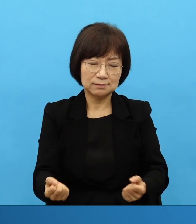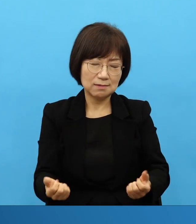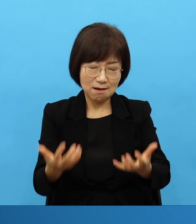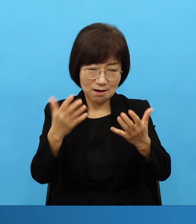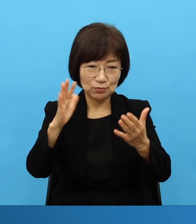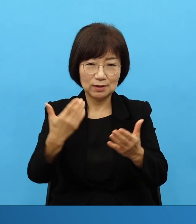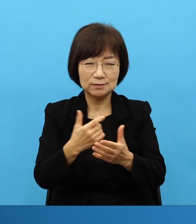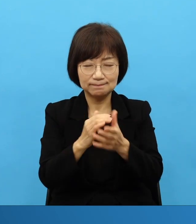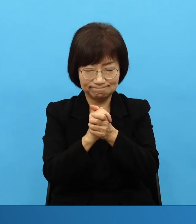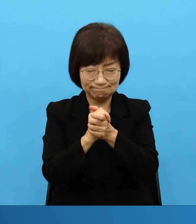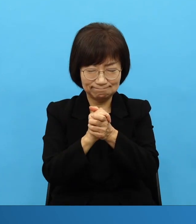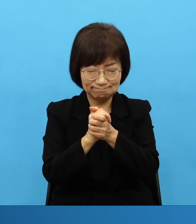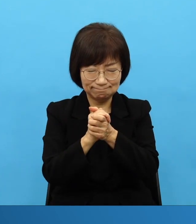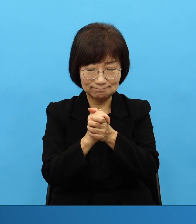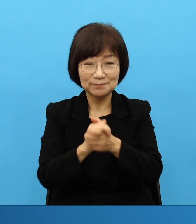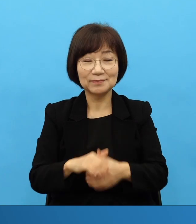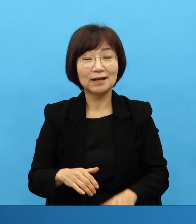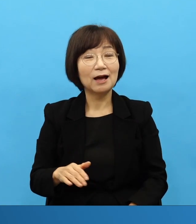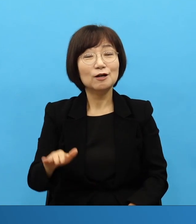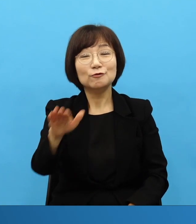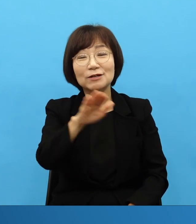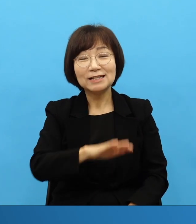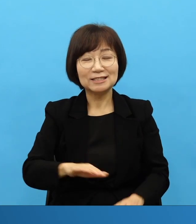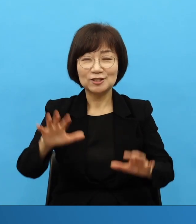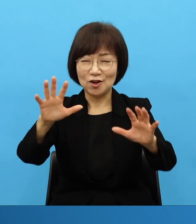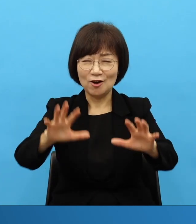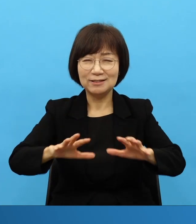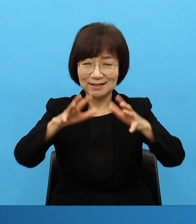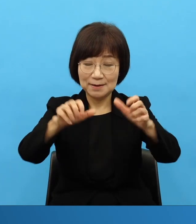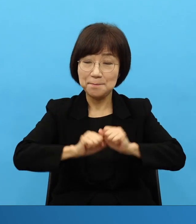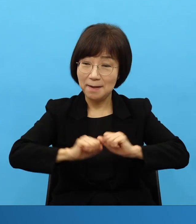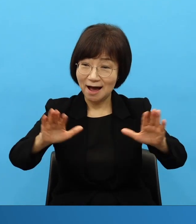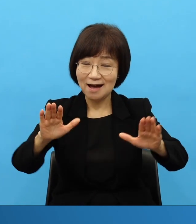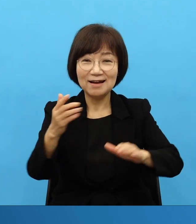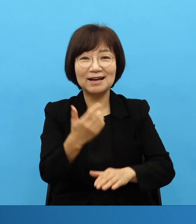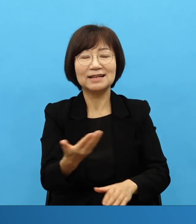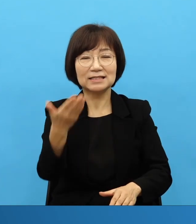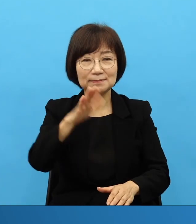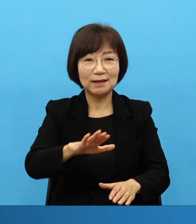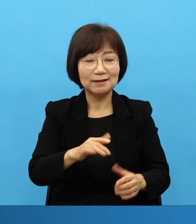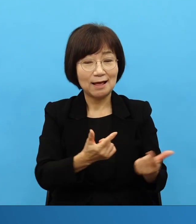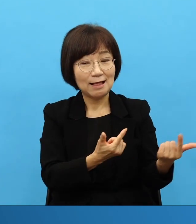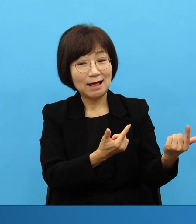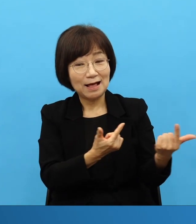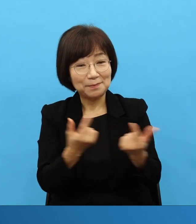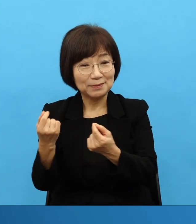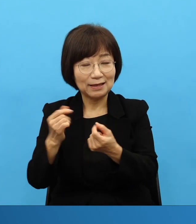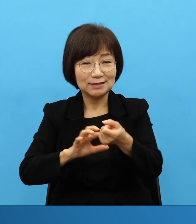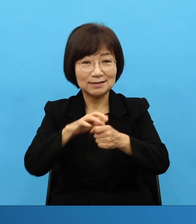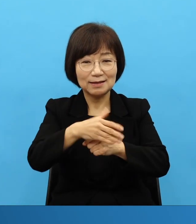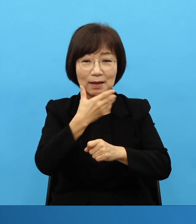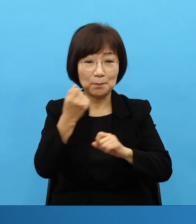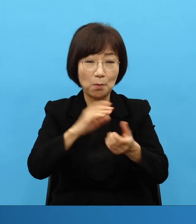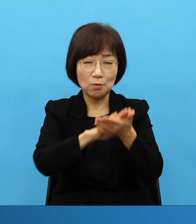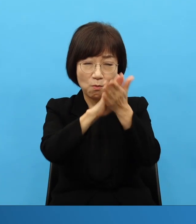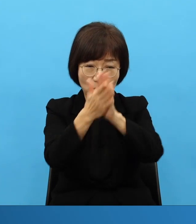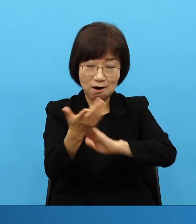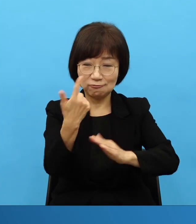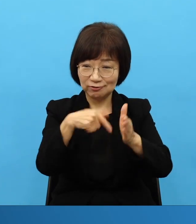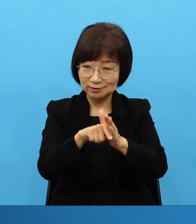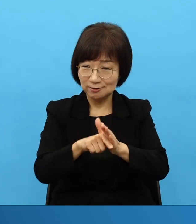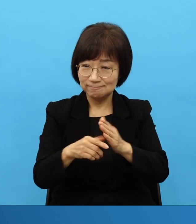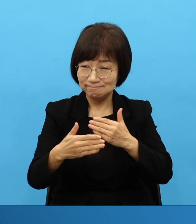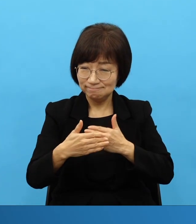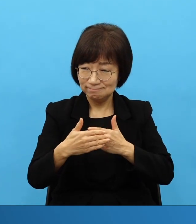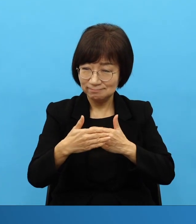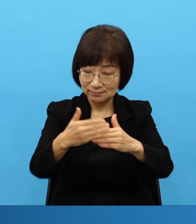우린 전 세계에 흩어져 있지만 함께 세계복음화의 여정을 가고 있다는 거 알지?